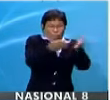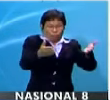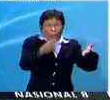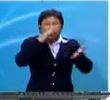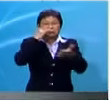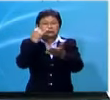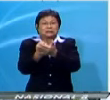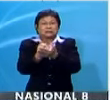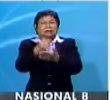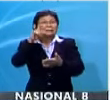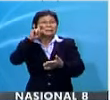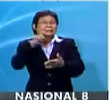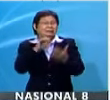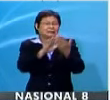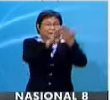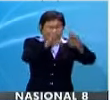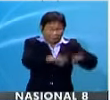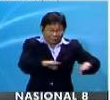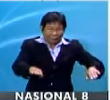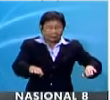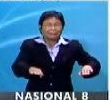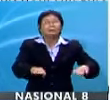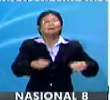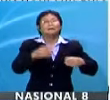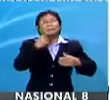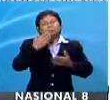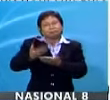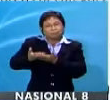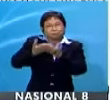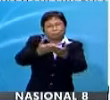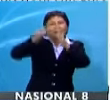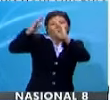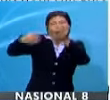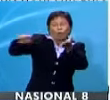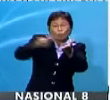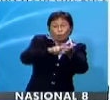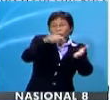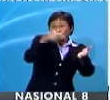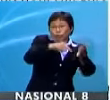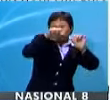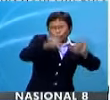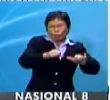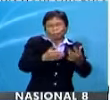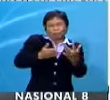jenayah seksual terhadap kanak-kanak beliau turut menyarankan agar rekod